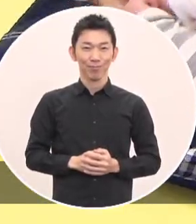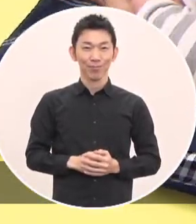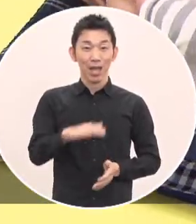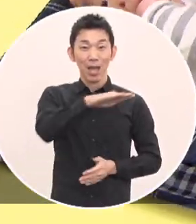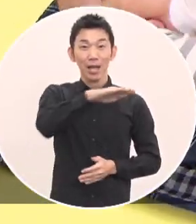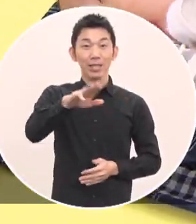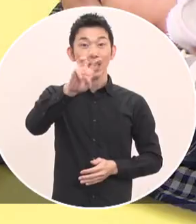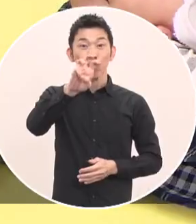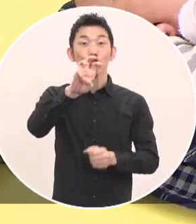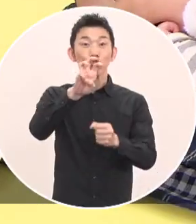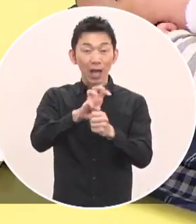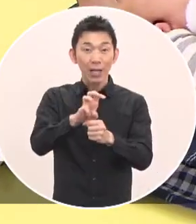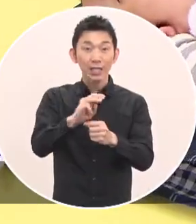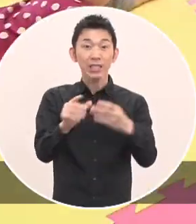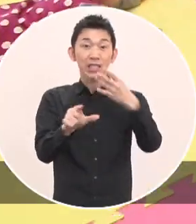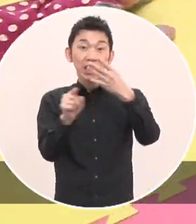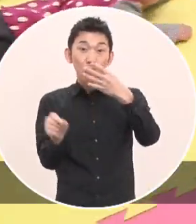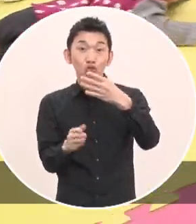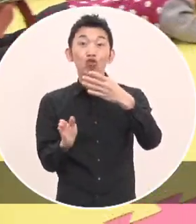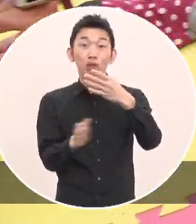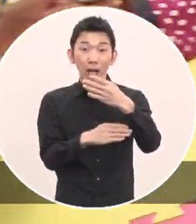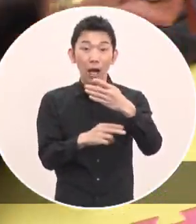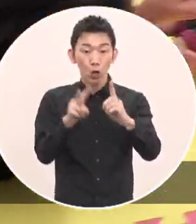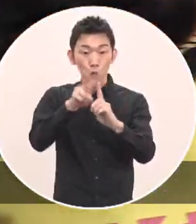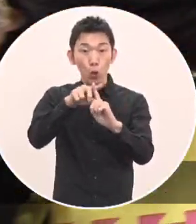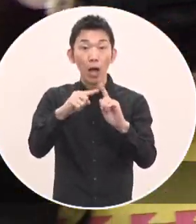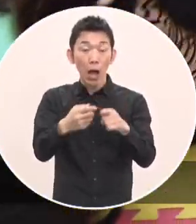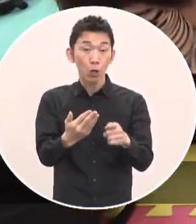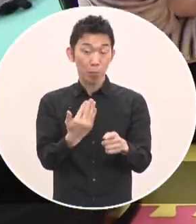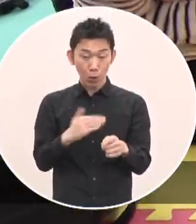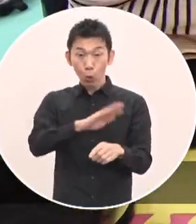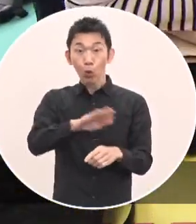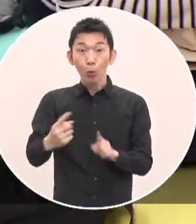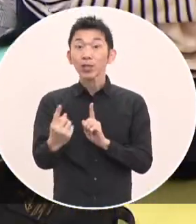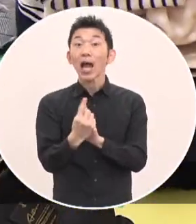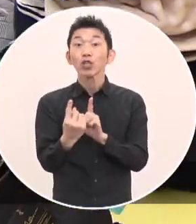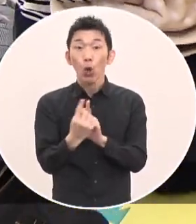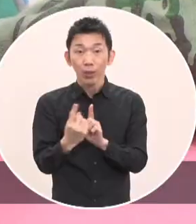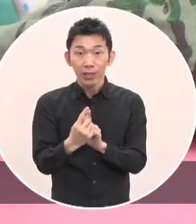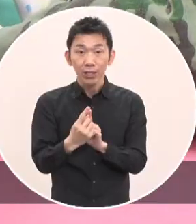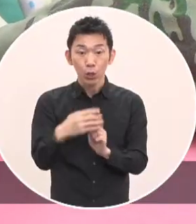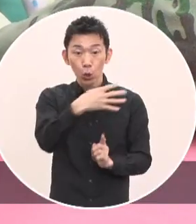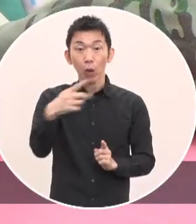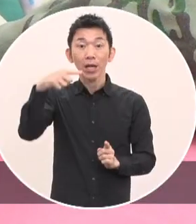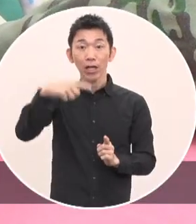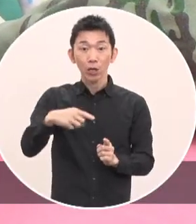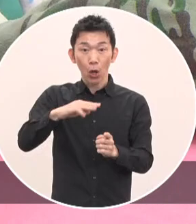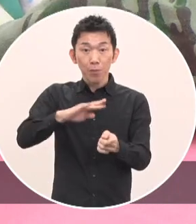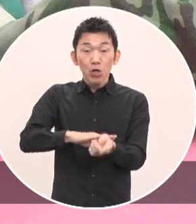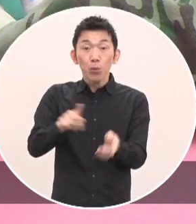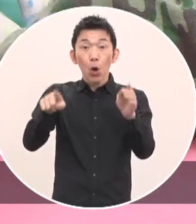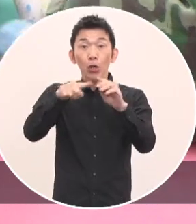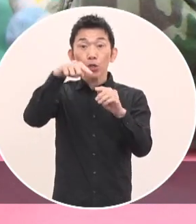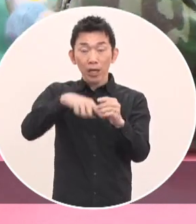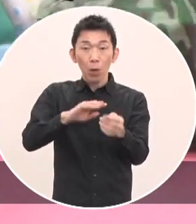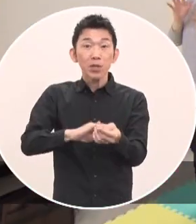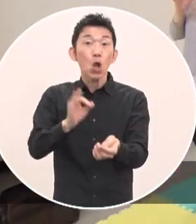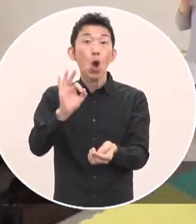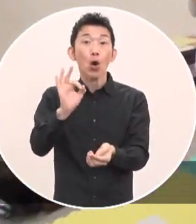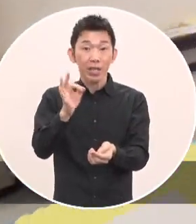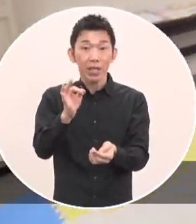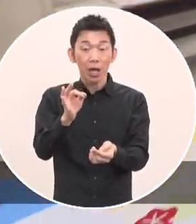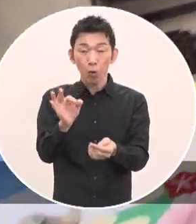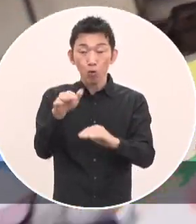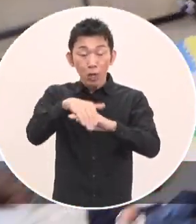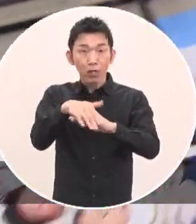平成30年4月からは未就学児を対象に市内の医療機関での医療費の窓口負担が無料化さ